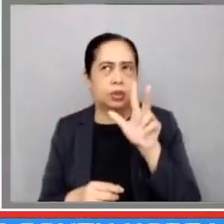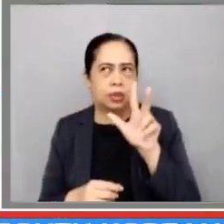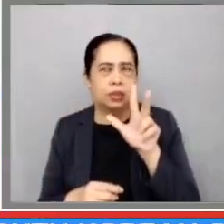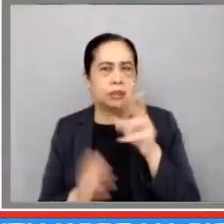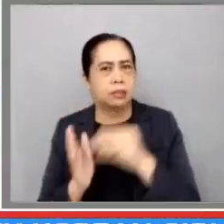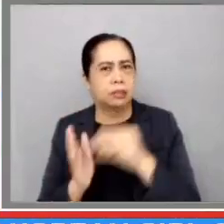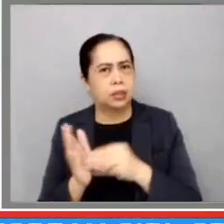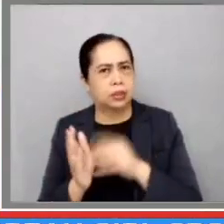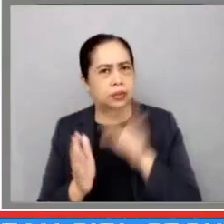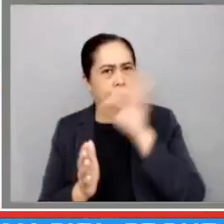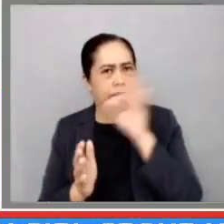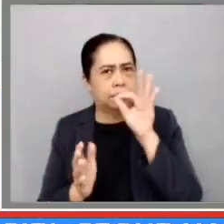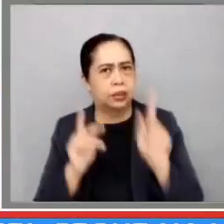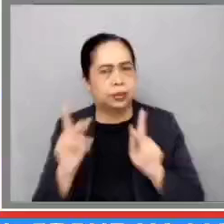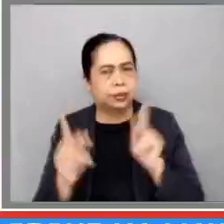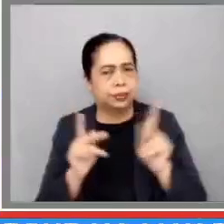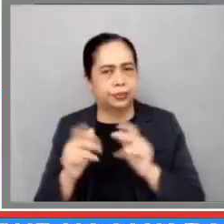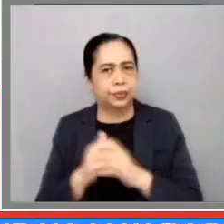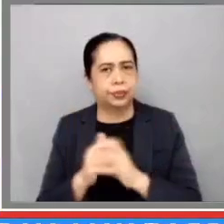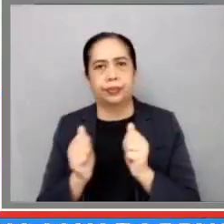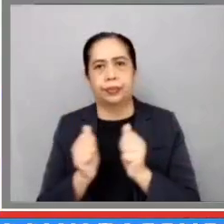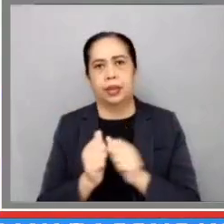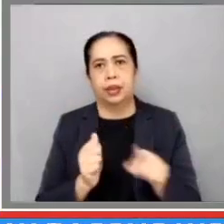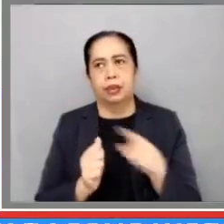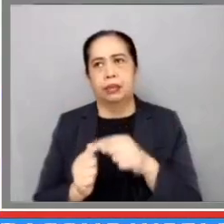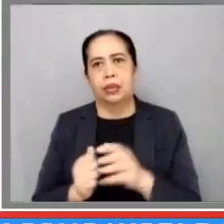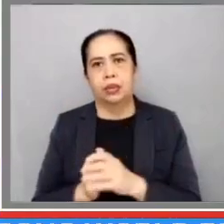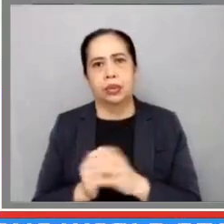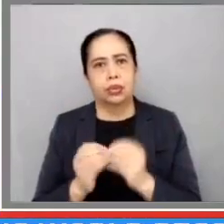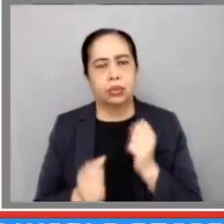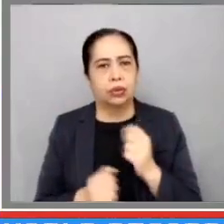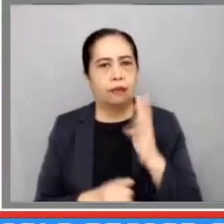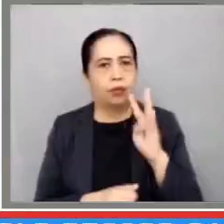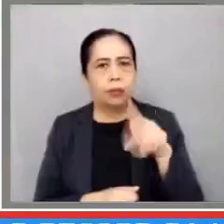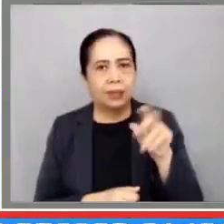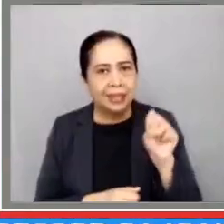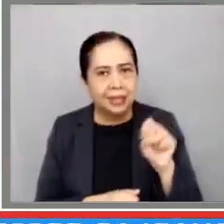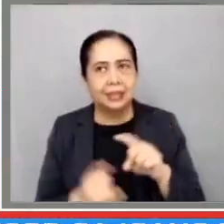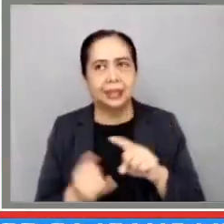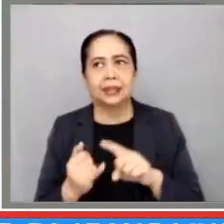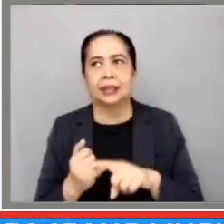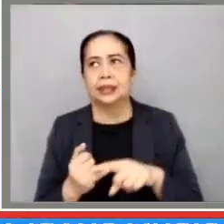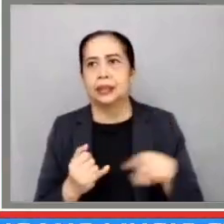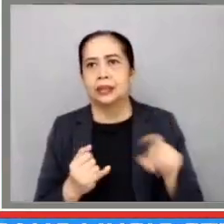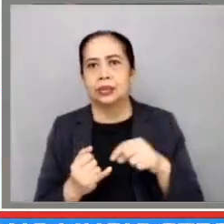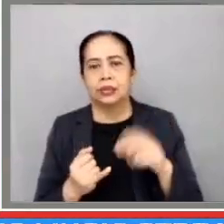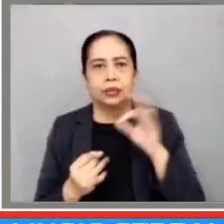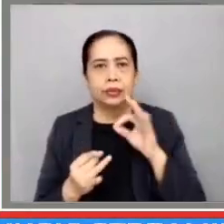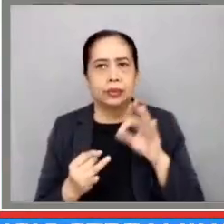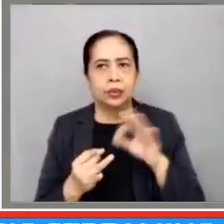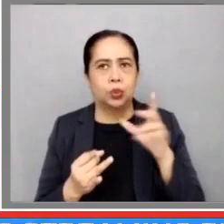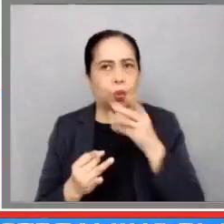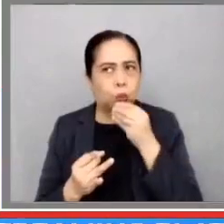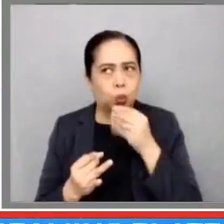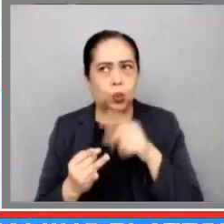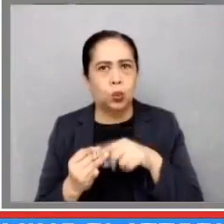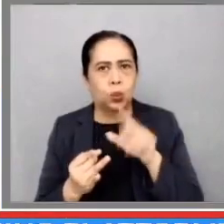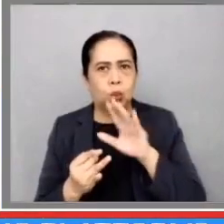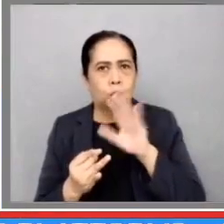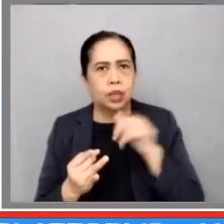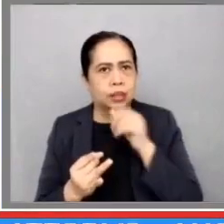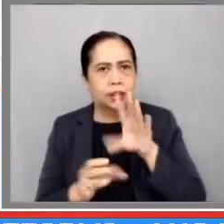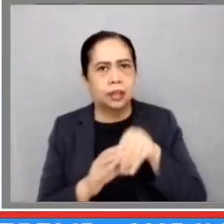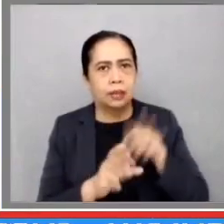po nating mga kababayan. Kabilang po dito yung mga 4-piece beneficiaries, yung mga kababayan po natin na hindi man kasama sa